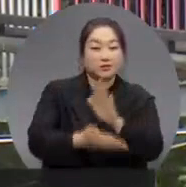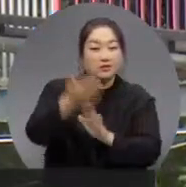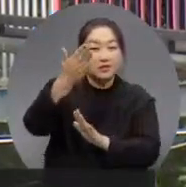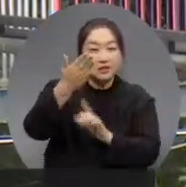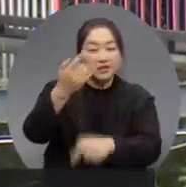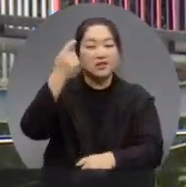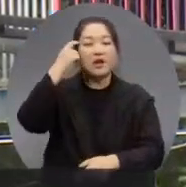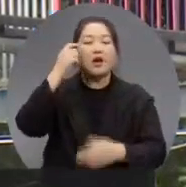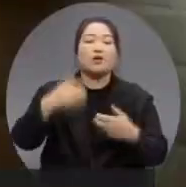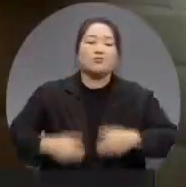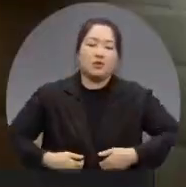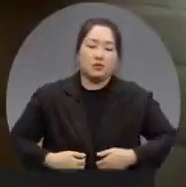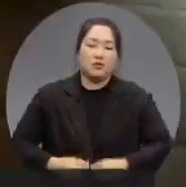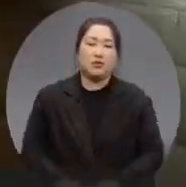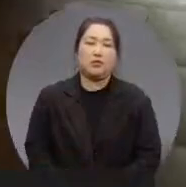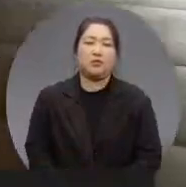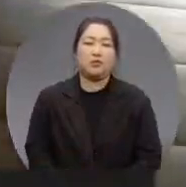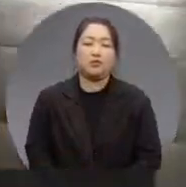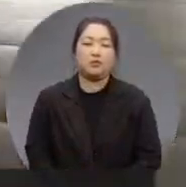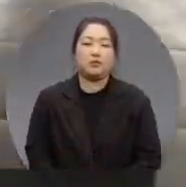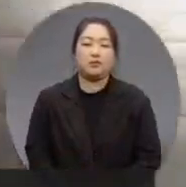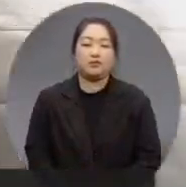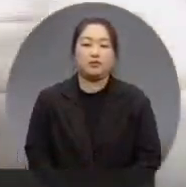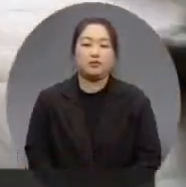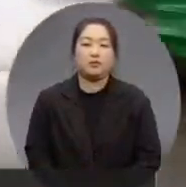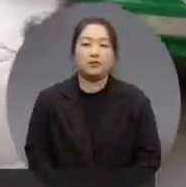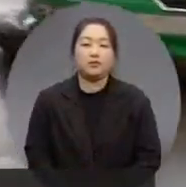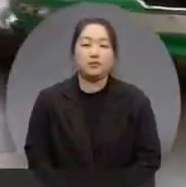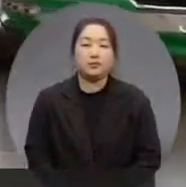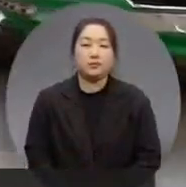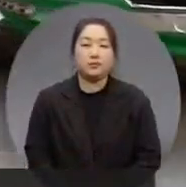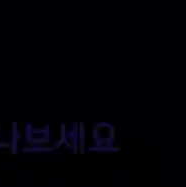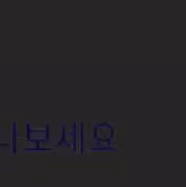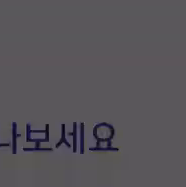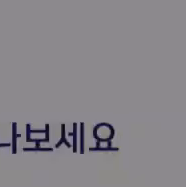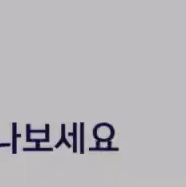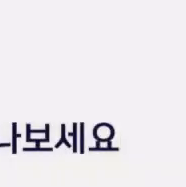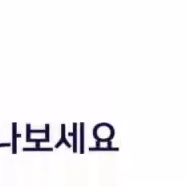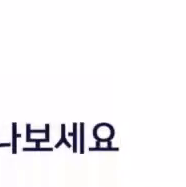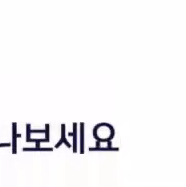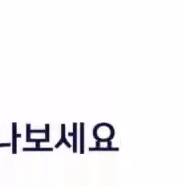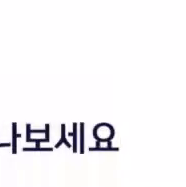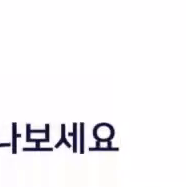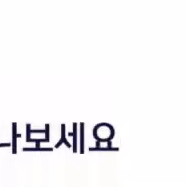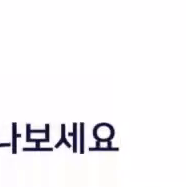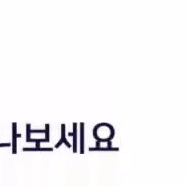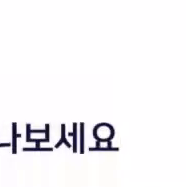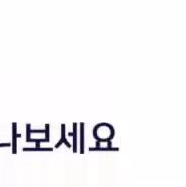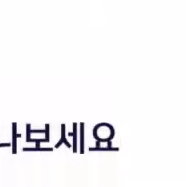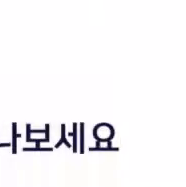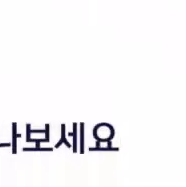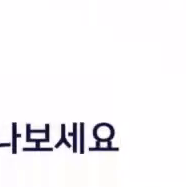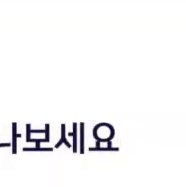의지가 필요해 보입니다. MBC 뉴스 김영일입니다.